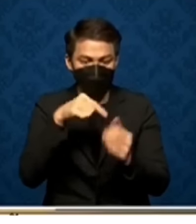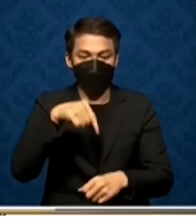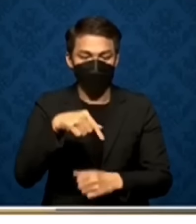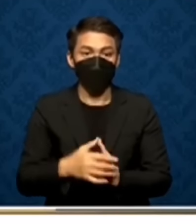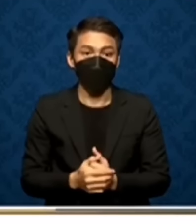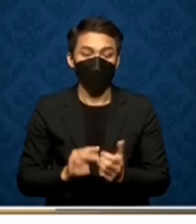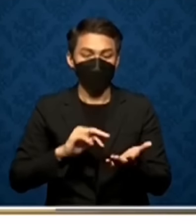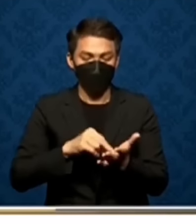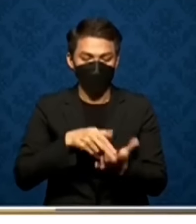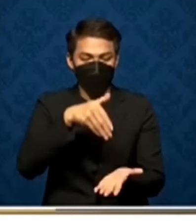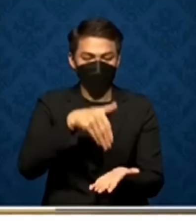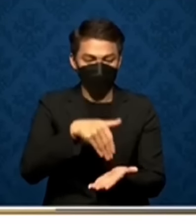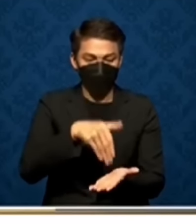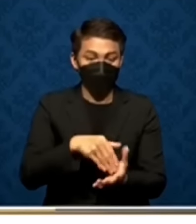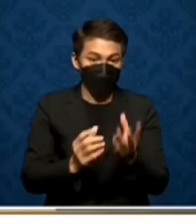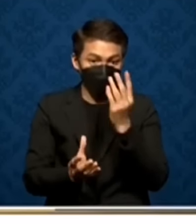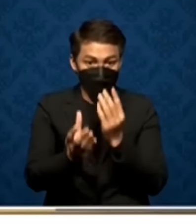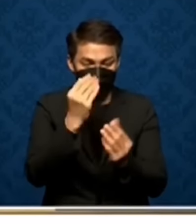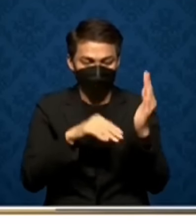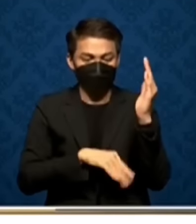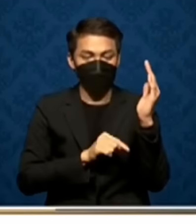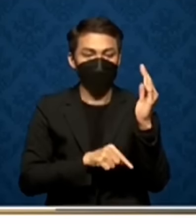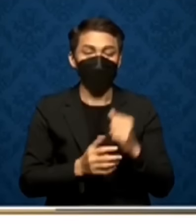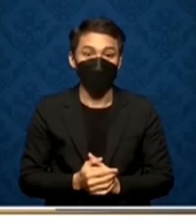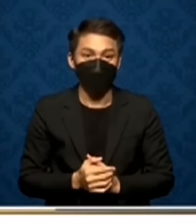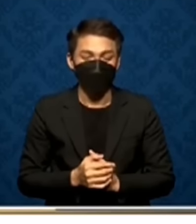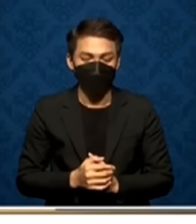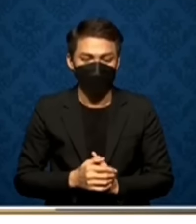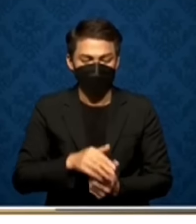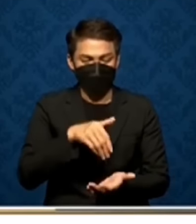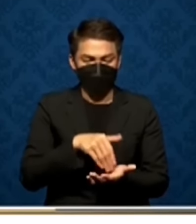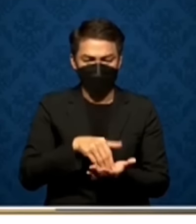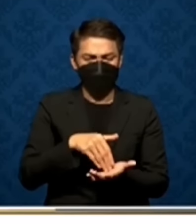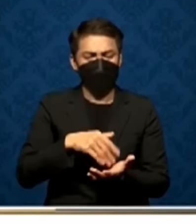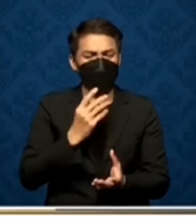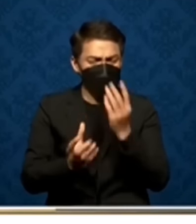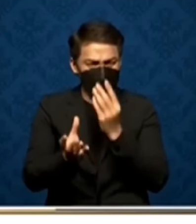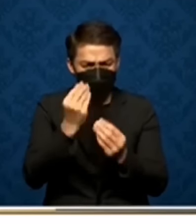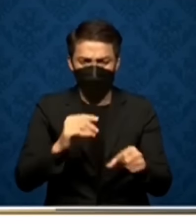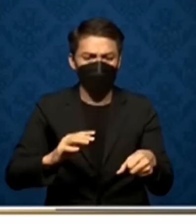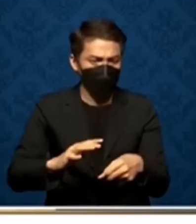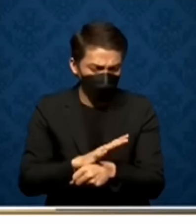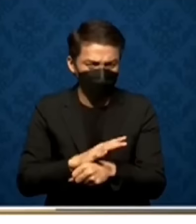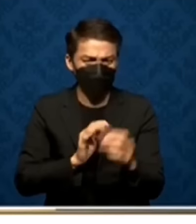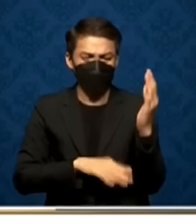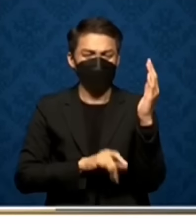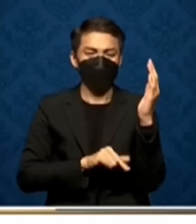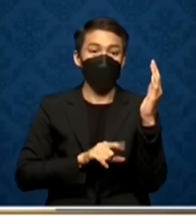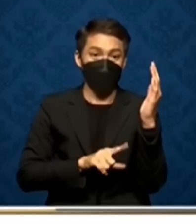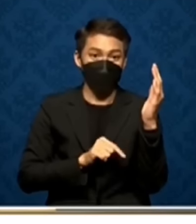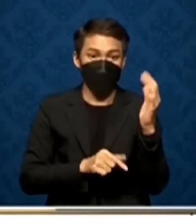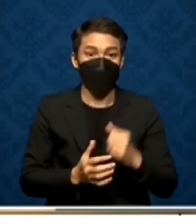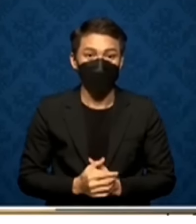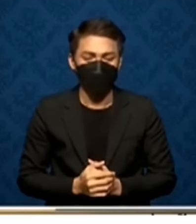คือเป็นตักศิลาของภาคใต้ไม่มีจังหวัดไหนในภาคใต้ที่มีการศึกษาในครบทุกประเภทเท่ากับจังหวัดยะลาแต่สิ่งนึงที่เป็นจุดเด่